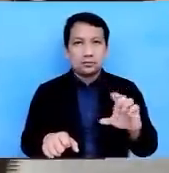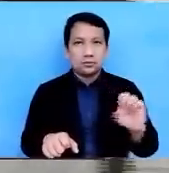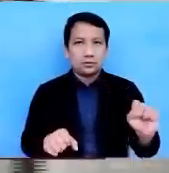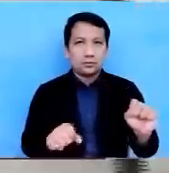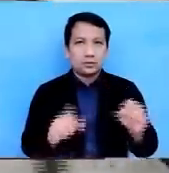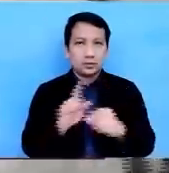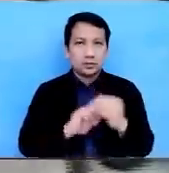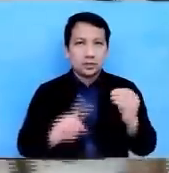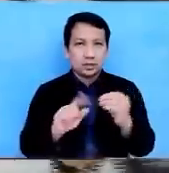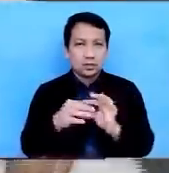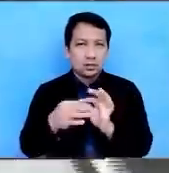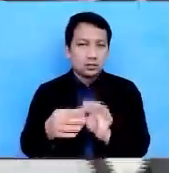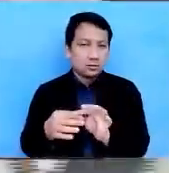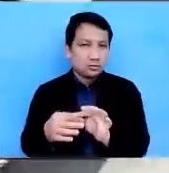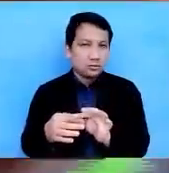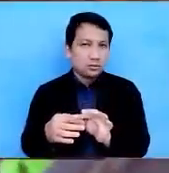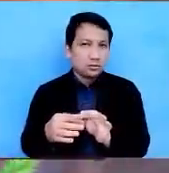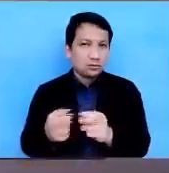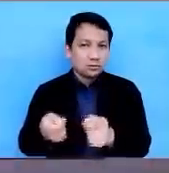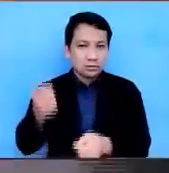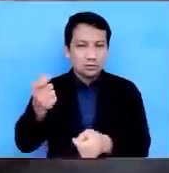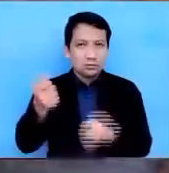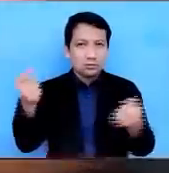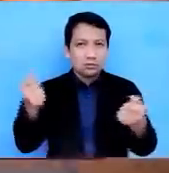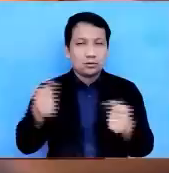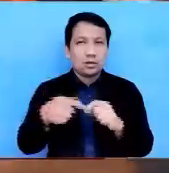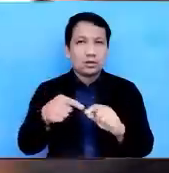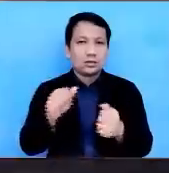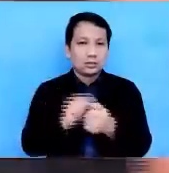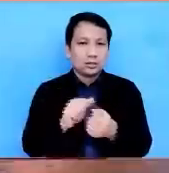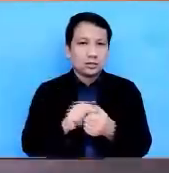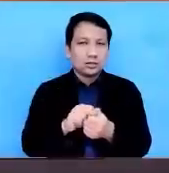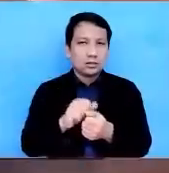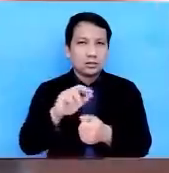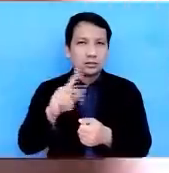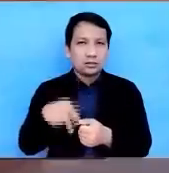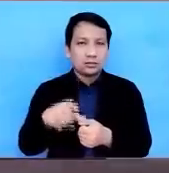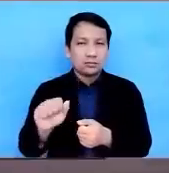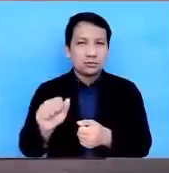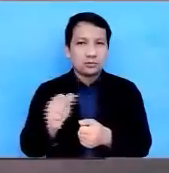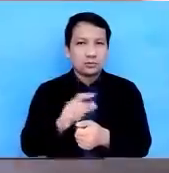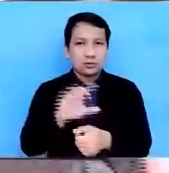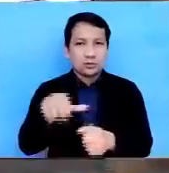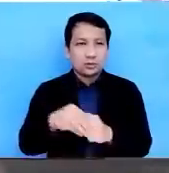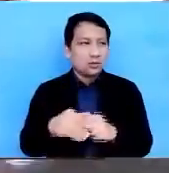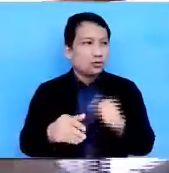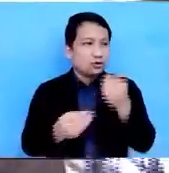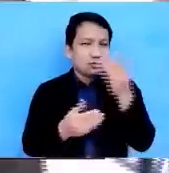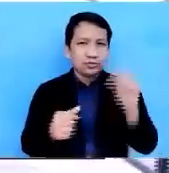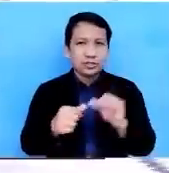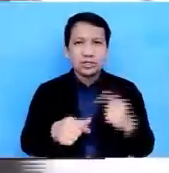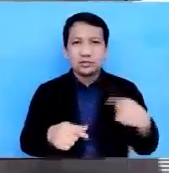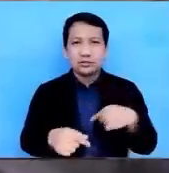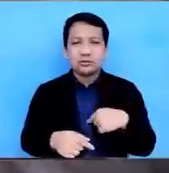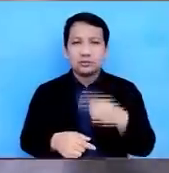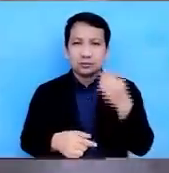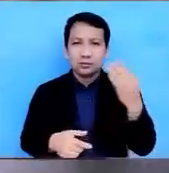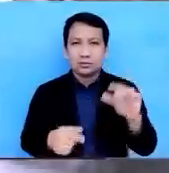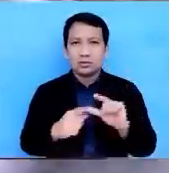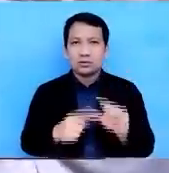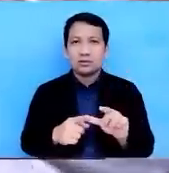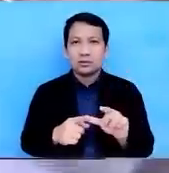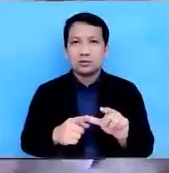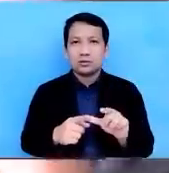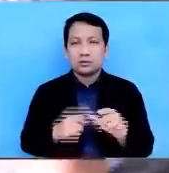departure orders laban sa kanya. Bukod kay Napoles, acquitted din ang 10 iba pa. Pero kung abswelto dyan